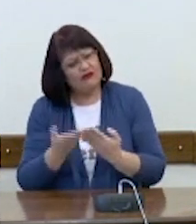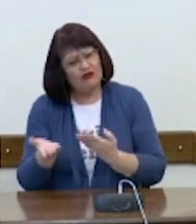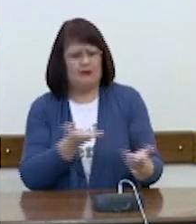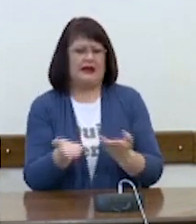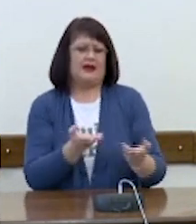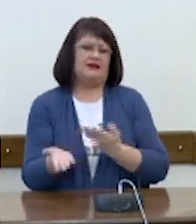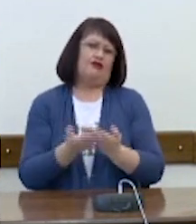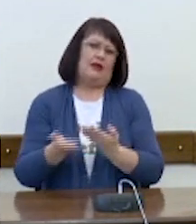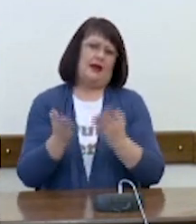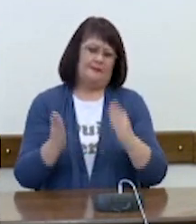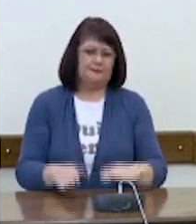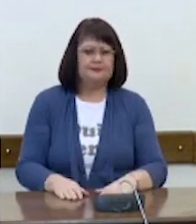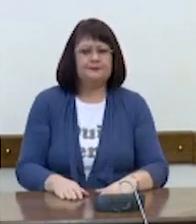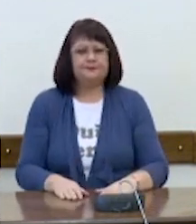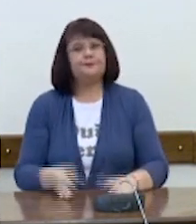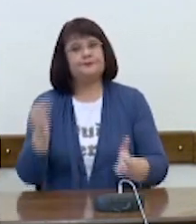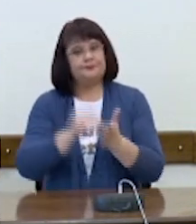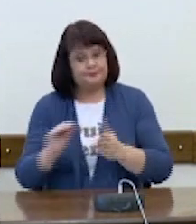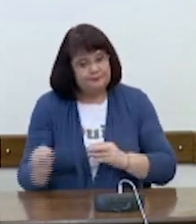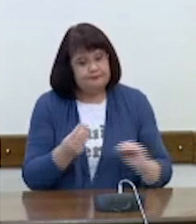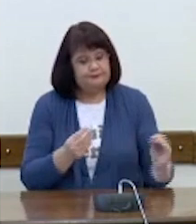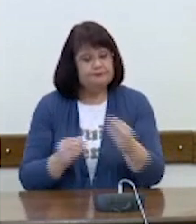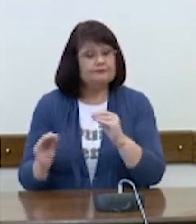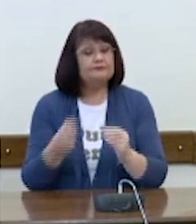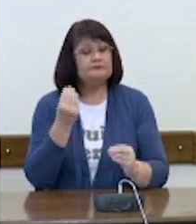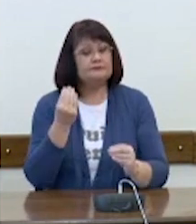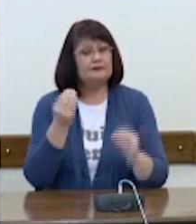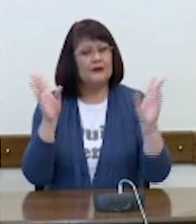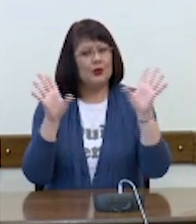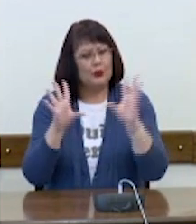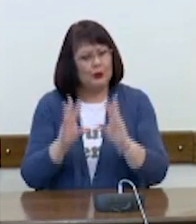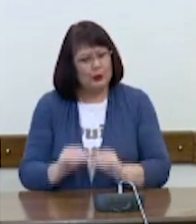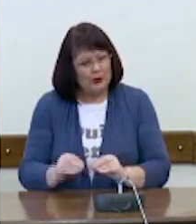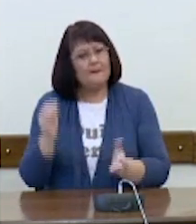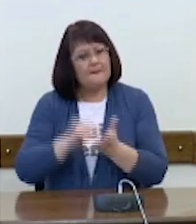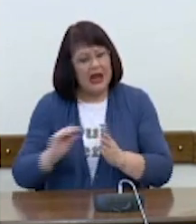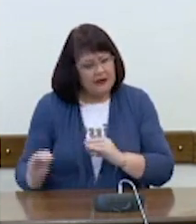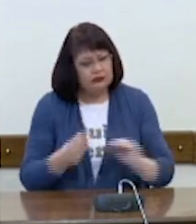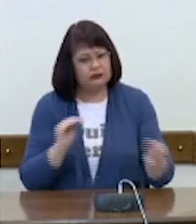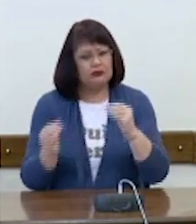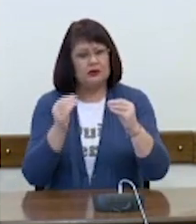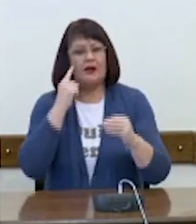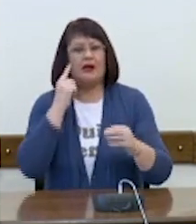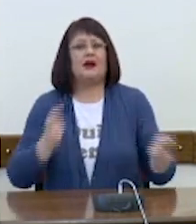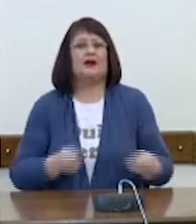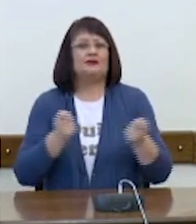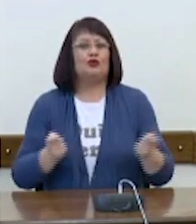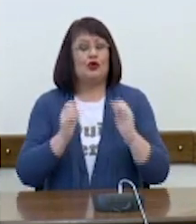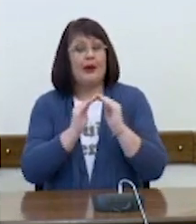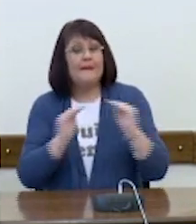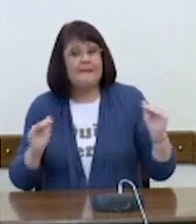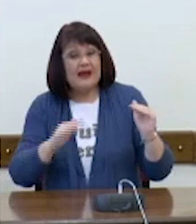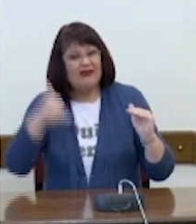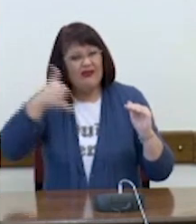Κυρίως επανεμφανίζεται, επανακάμπτει και χρησιμοποιείται σε περιόδους βαθιών